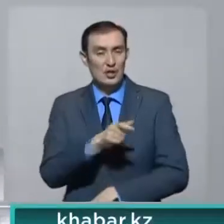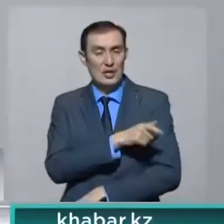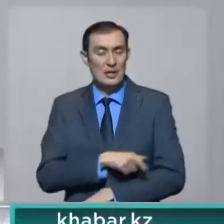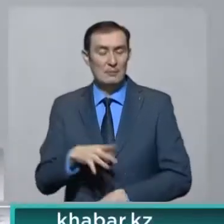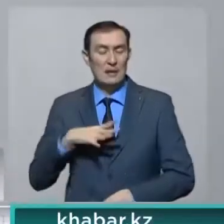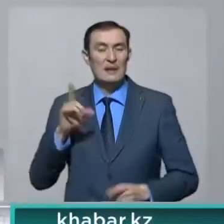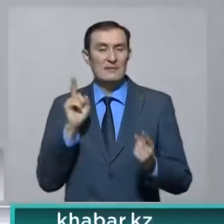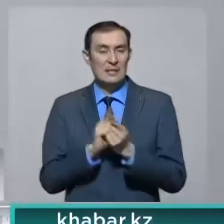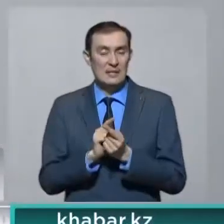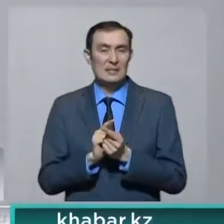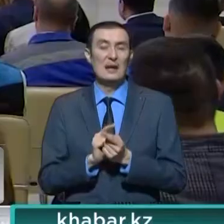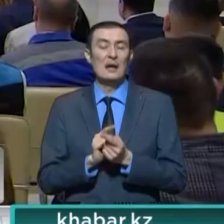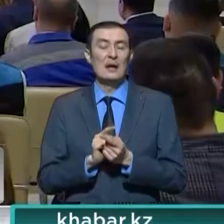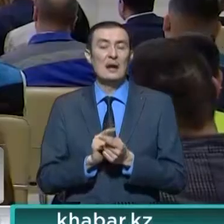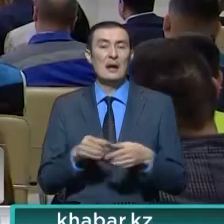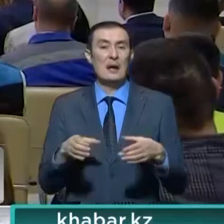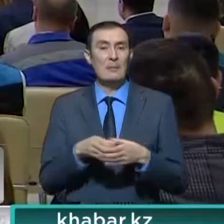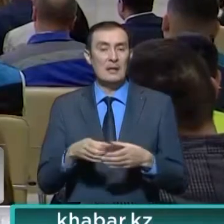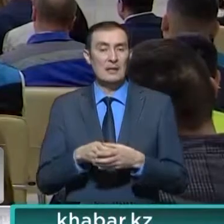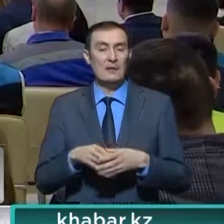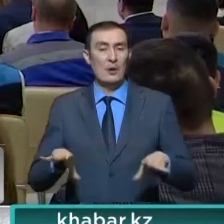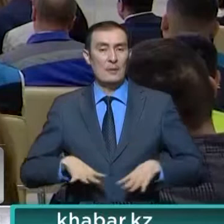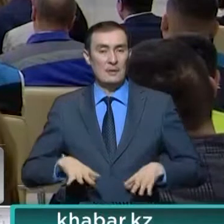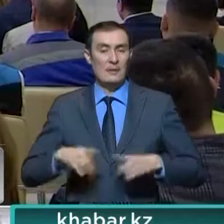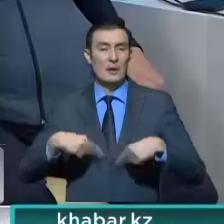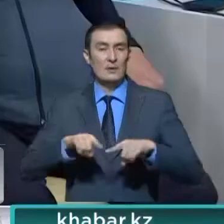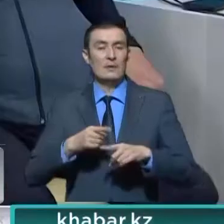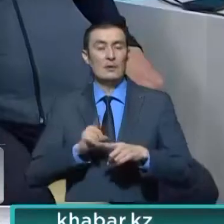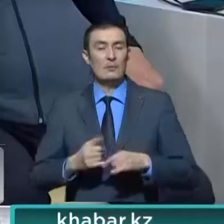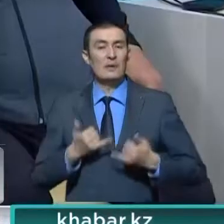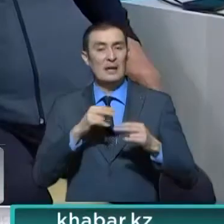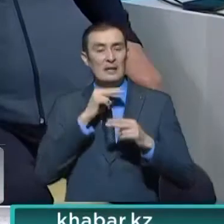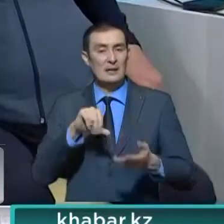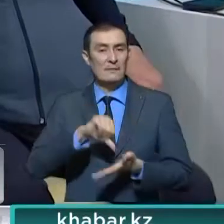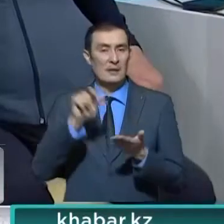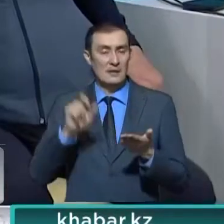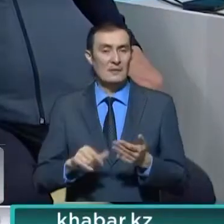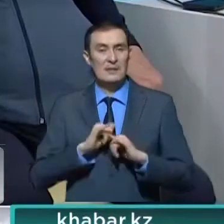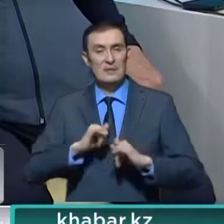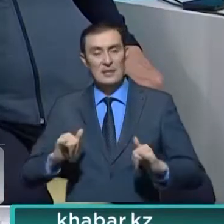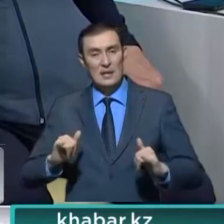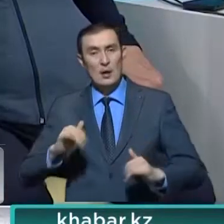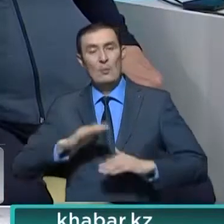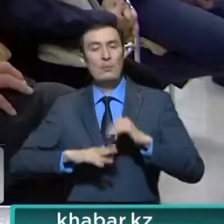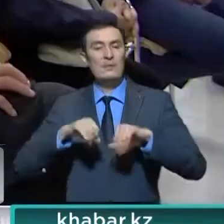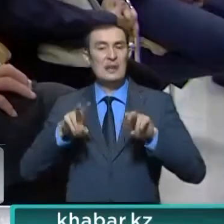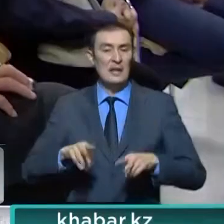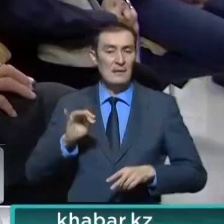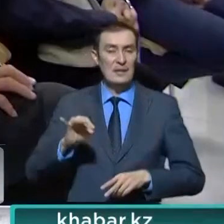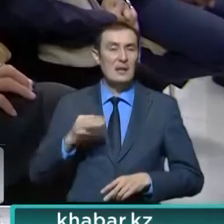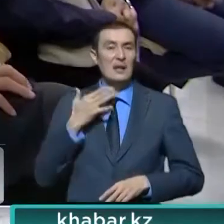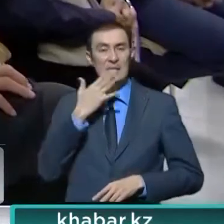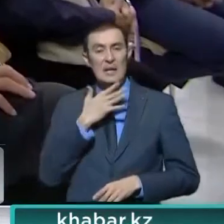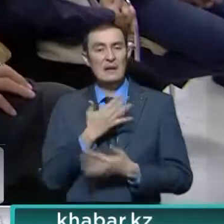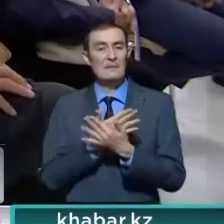РОЖ встретились с наездниками местной команды «Кокмойнак». Речь шла о приоритетах кандидатов в продвижении профессионального и